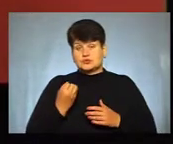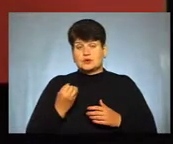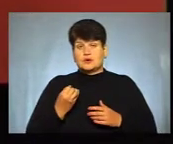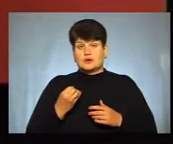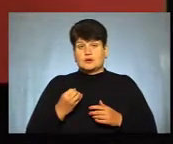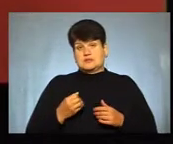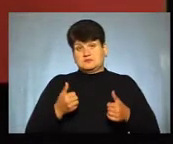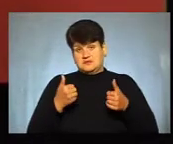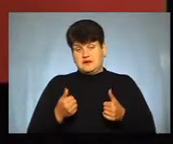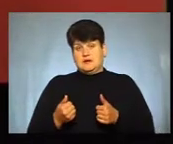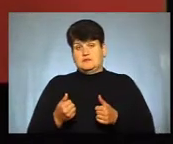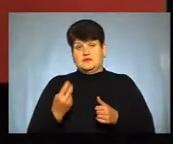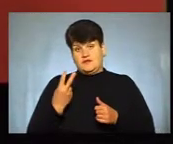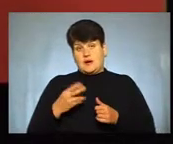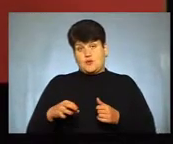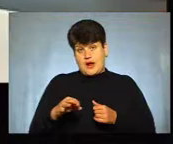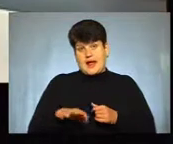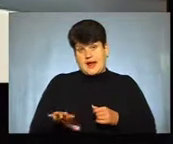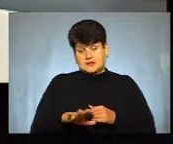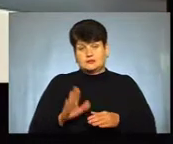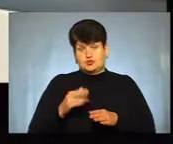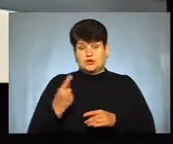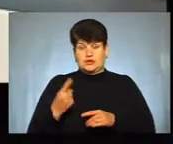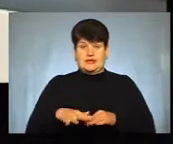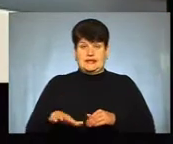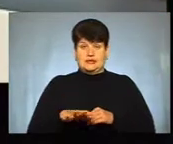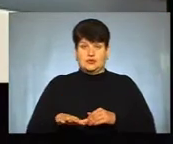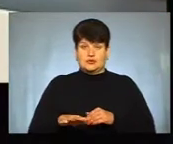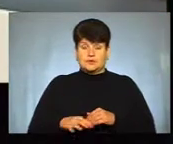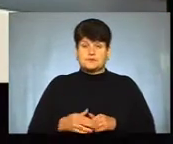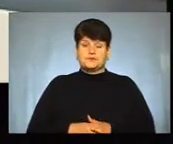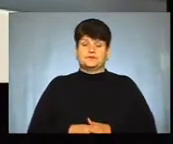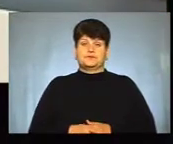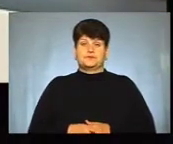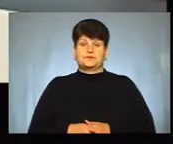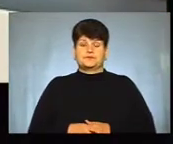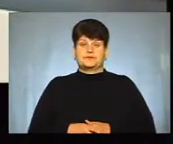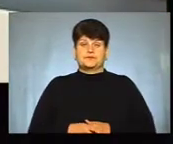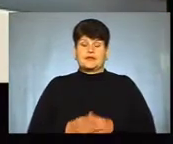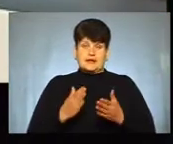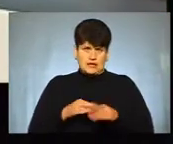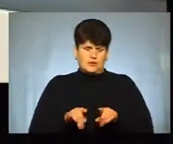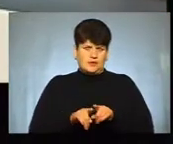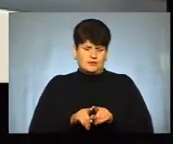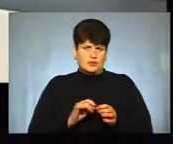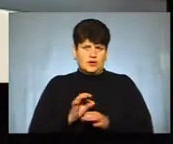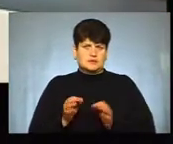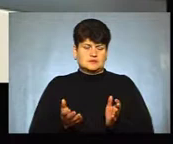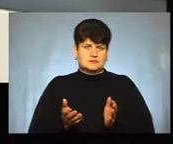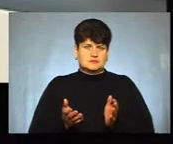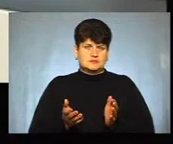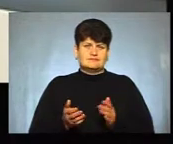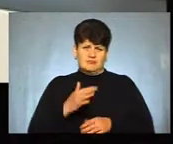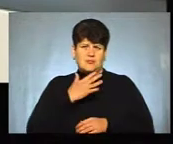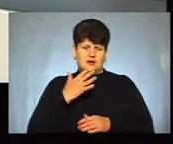проекти хороших реалізовані на одній, ну, не на одній території, але поруч будуть реалізовані в рамках громадського бюджету. Є однотипні проекти?